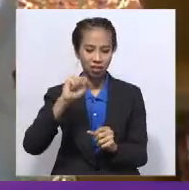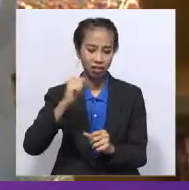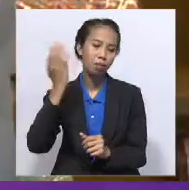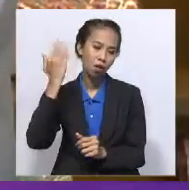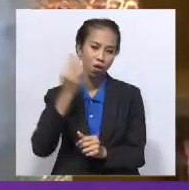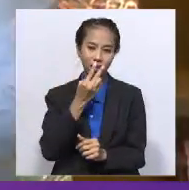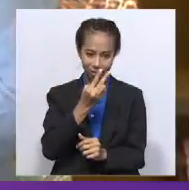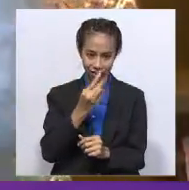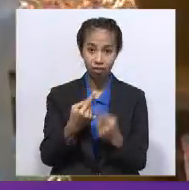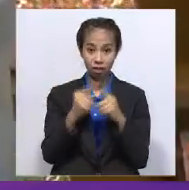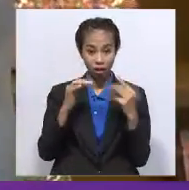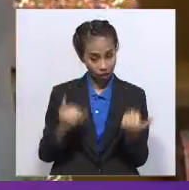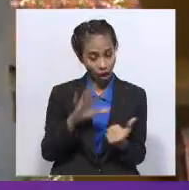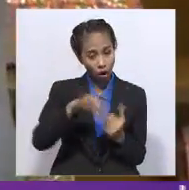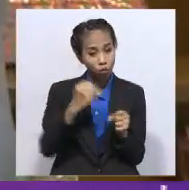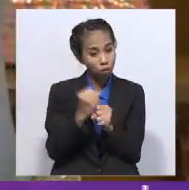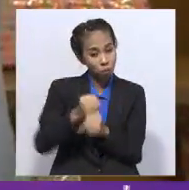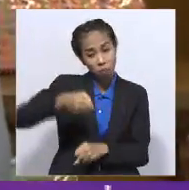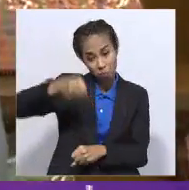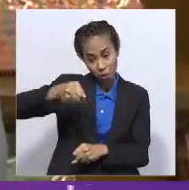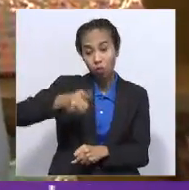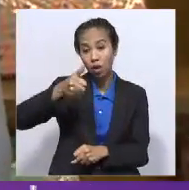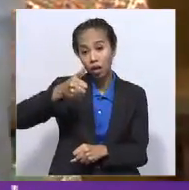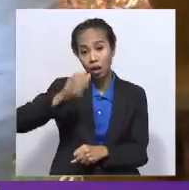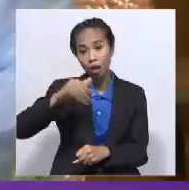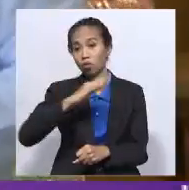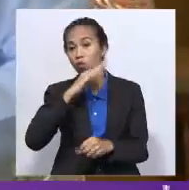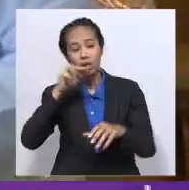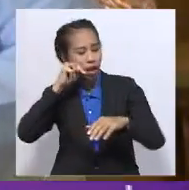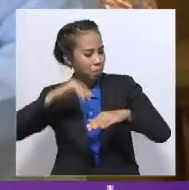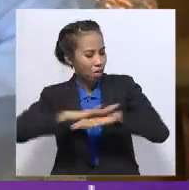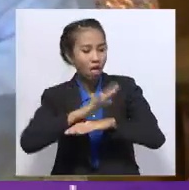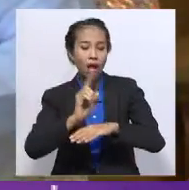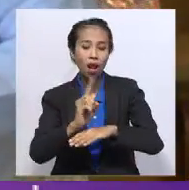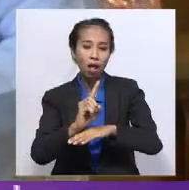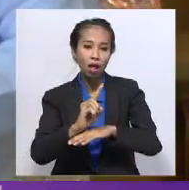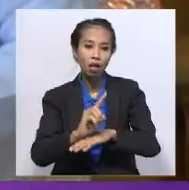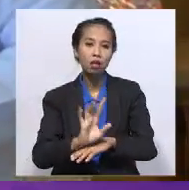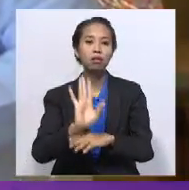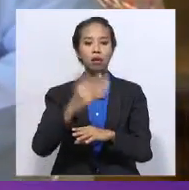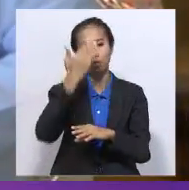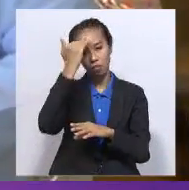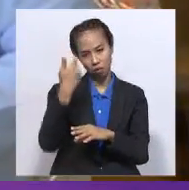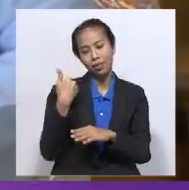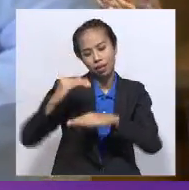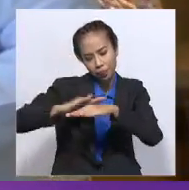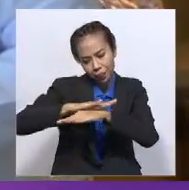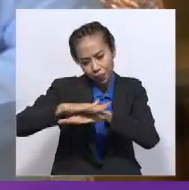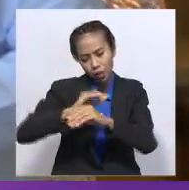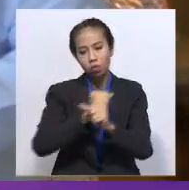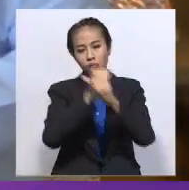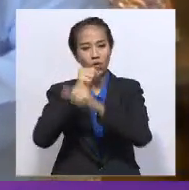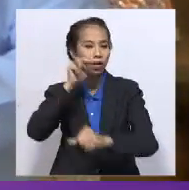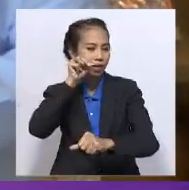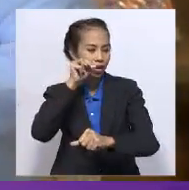ทำเป็นผลิตภัณฑ์เป็นกระเป๋าได้ด้วยแล้วอย่างนี้หลายคนเอ๊ะถ้าโดนน้ำจะเป็นอะไรไหม ไม่ต้องกังวลเลยค่ะเพราะเราได้มีการเคลือบสารกันน้ำมาให้เรียบร้